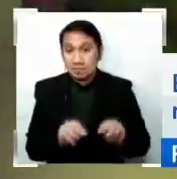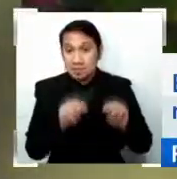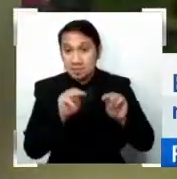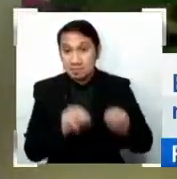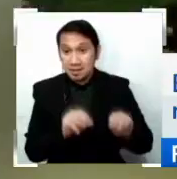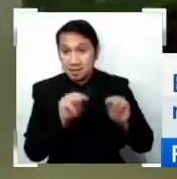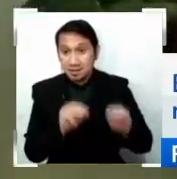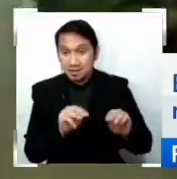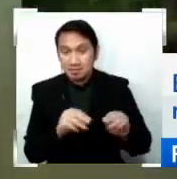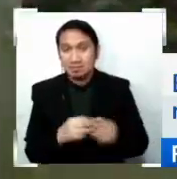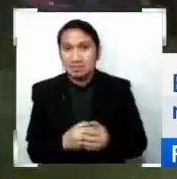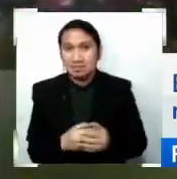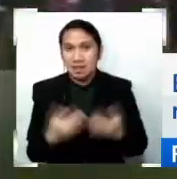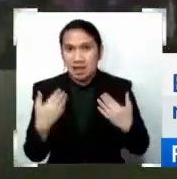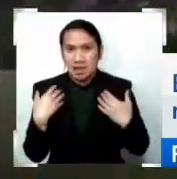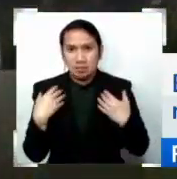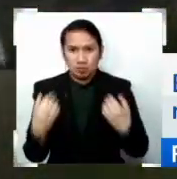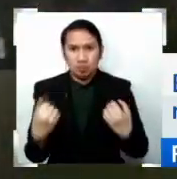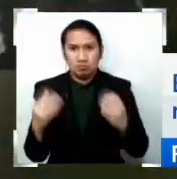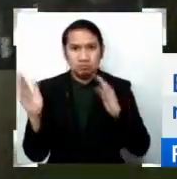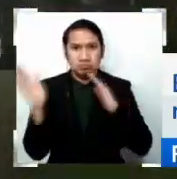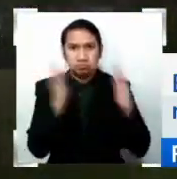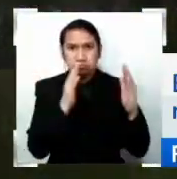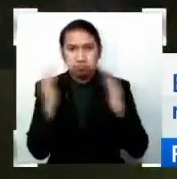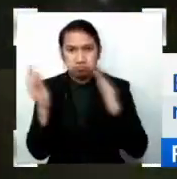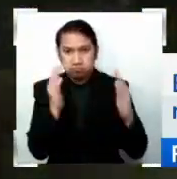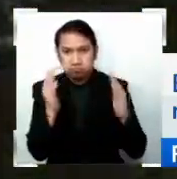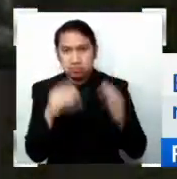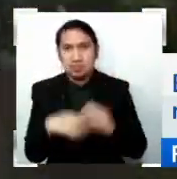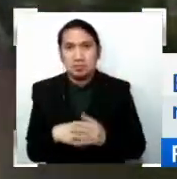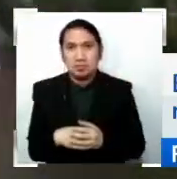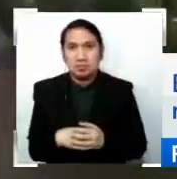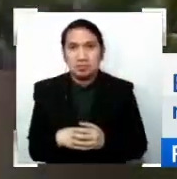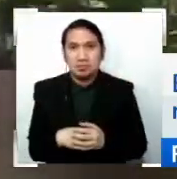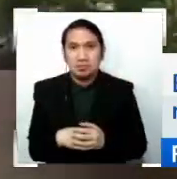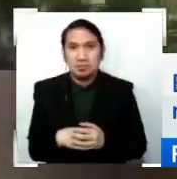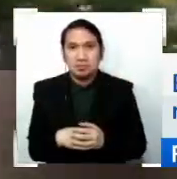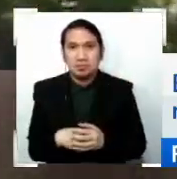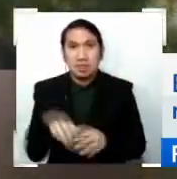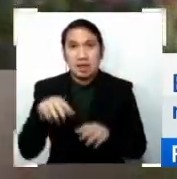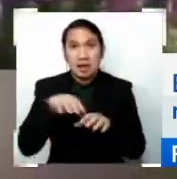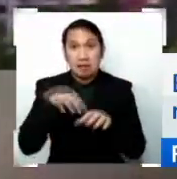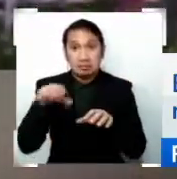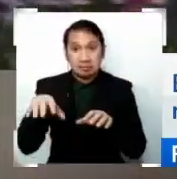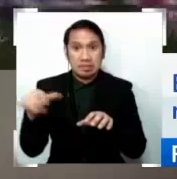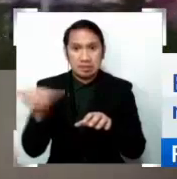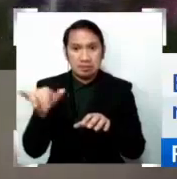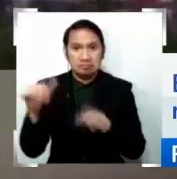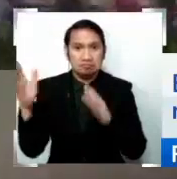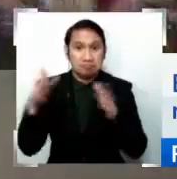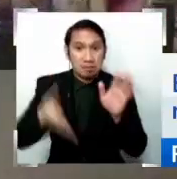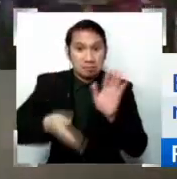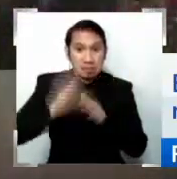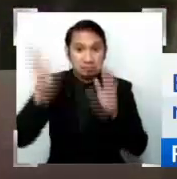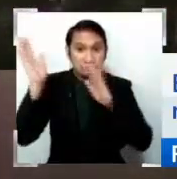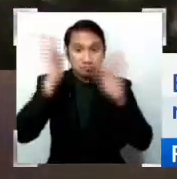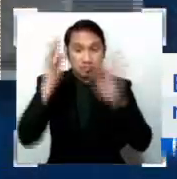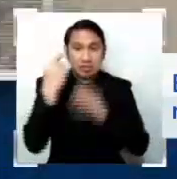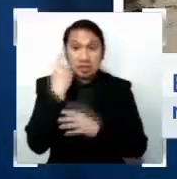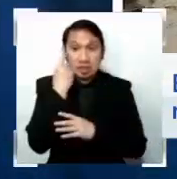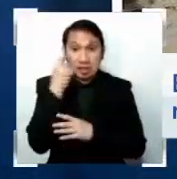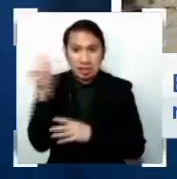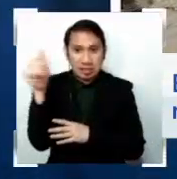ang hangin sa Palanas na katabing bayan ng Dimasalang kung saan naglandfall din ang bagyo kaninang alas 10 ng